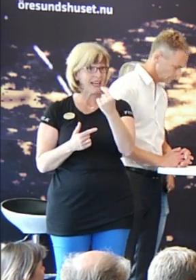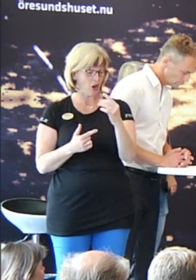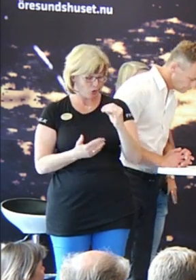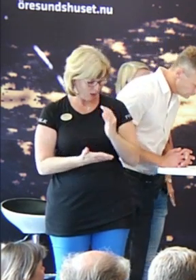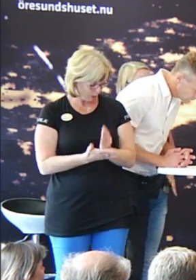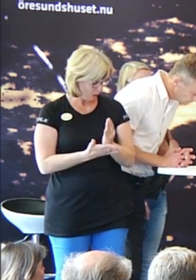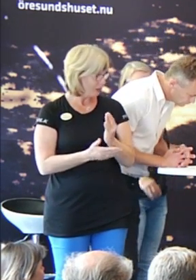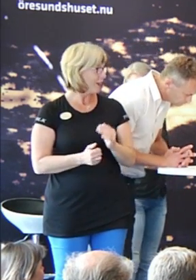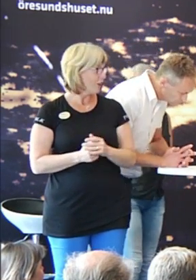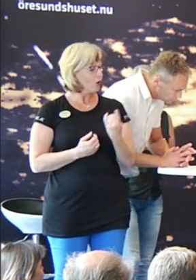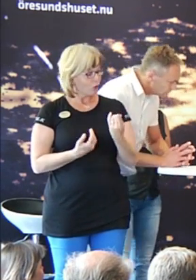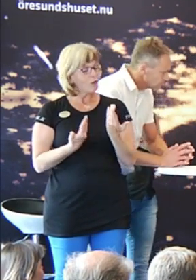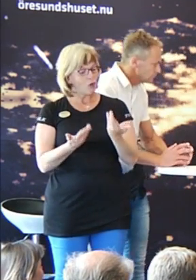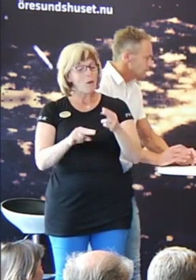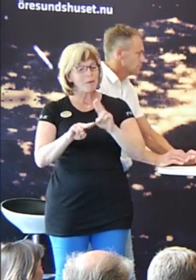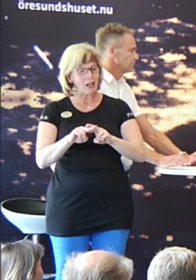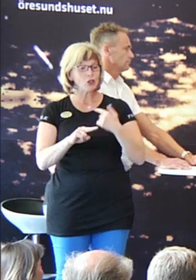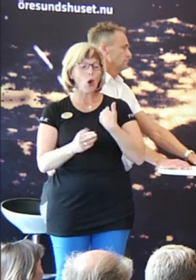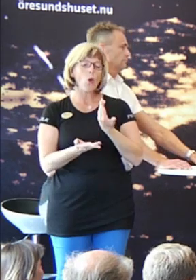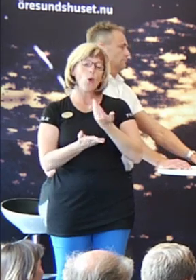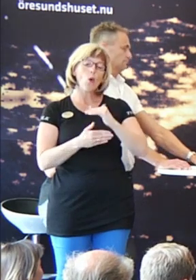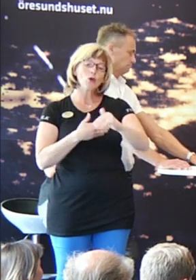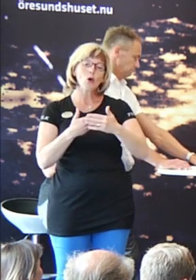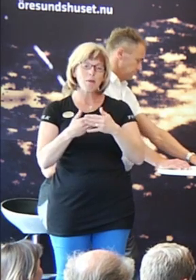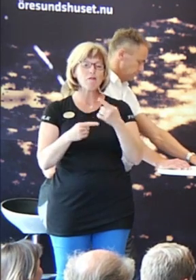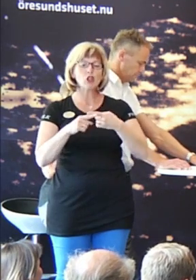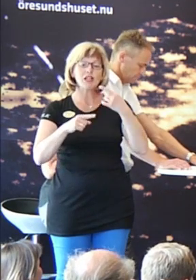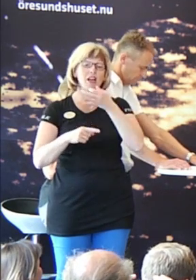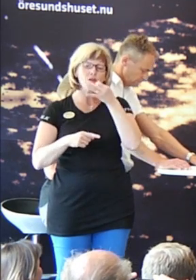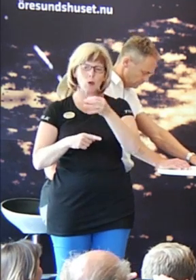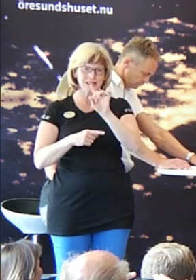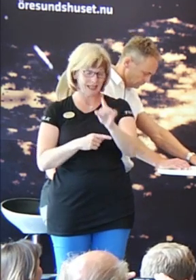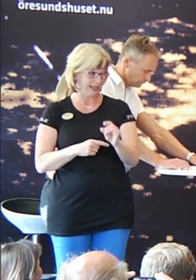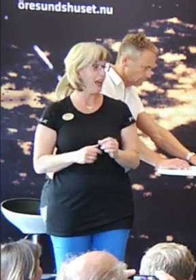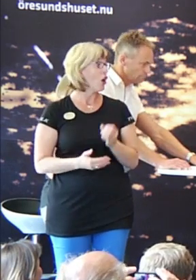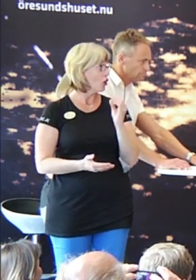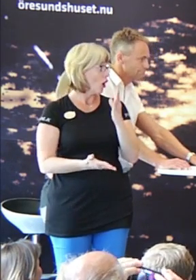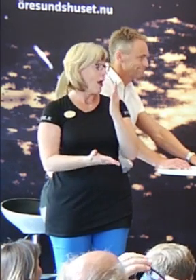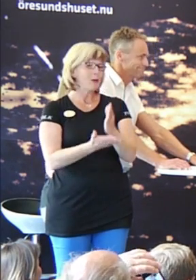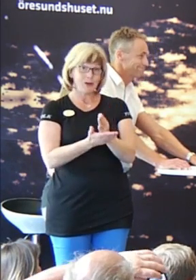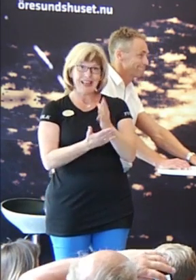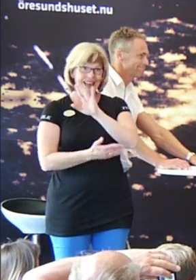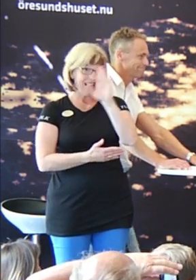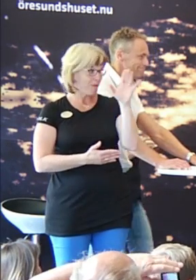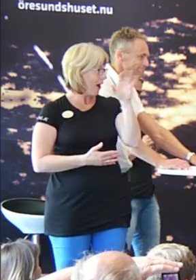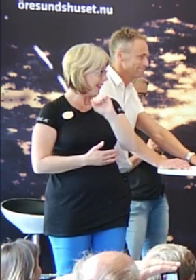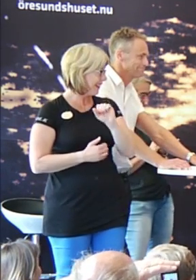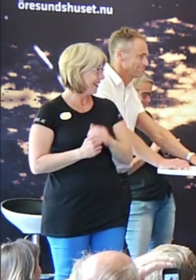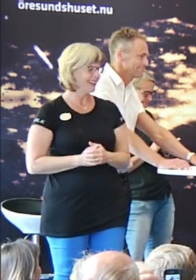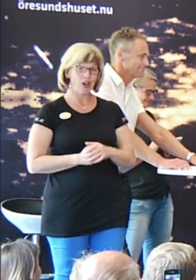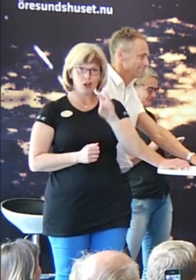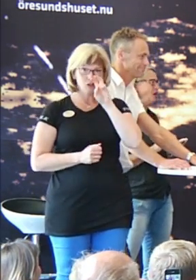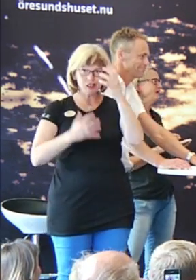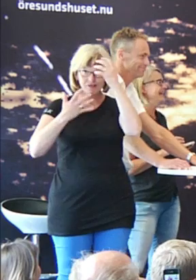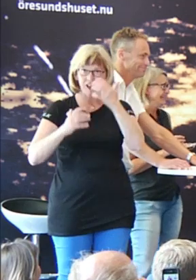Absolut. Så får du ta plats och så får jag återkomma med lite förtydligande frågor. Det får du göra, absolut. Hej på er. Hej. Ni ser varma